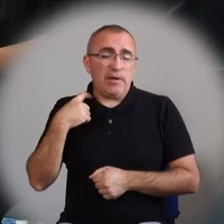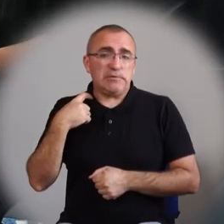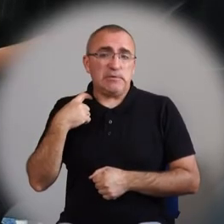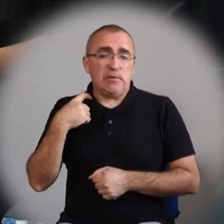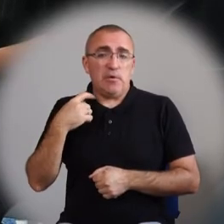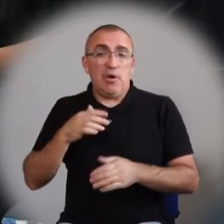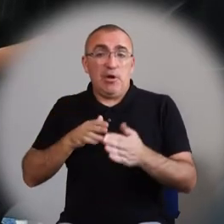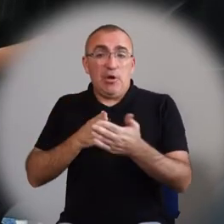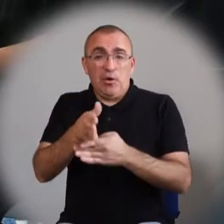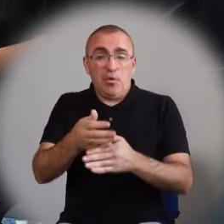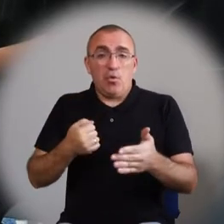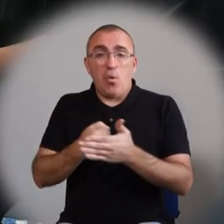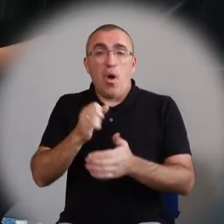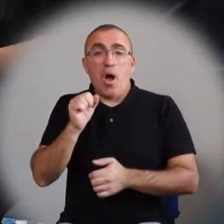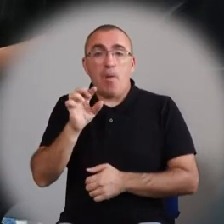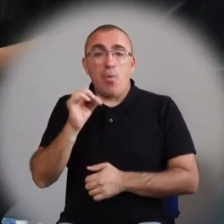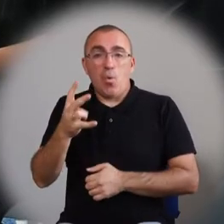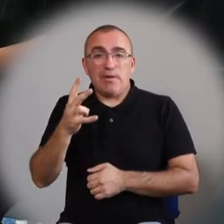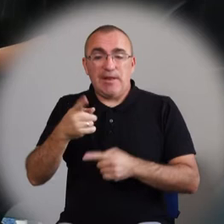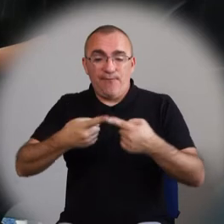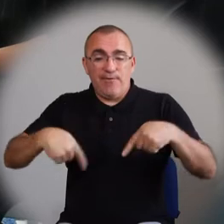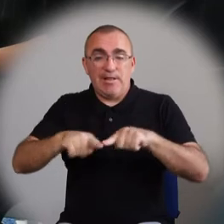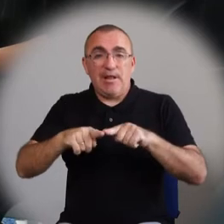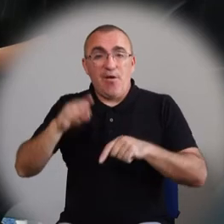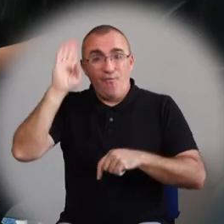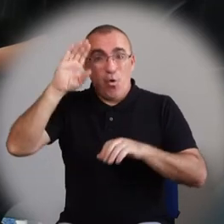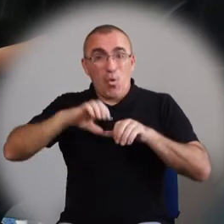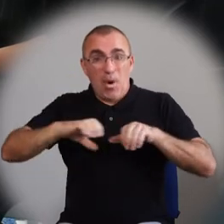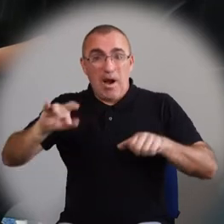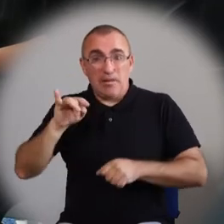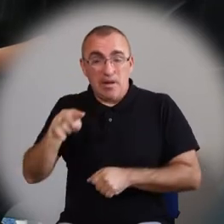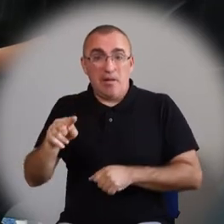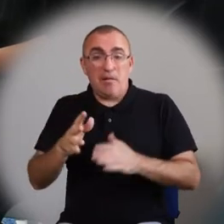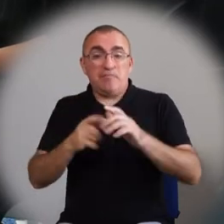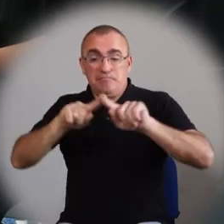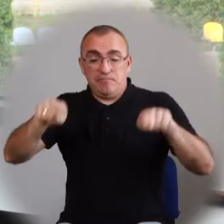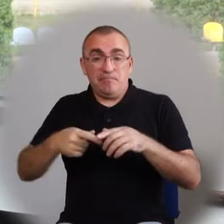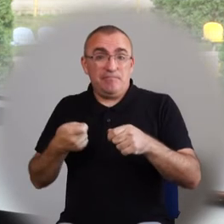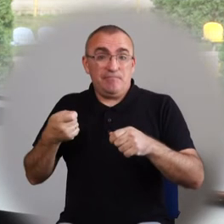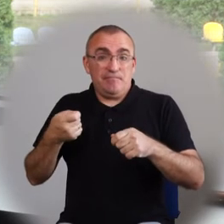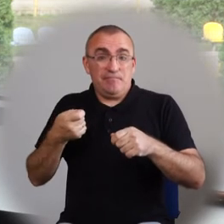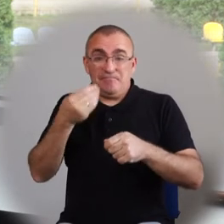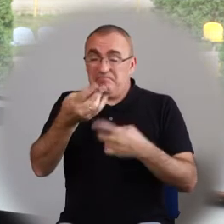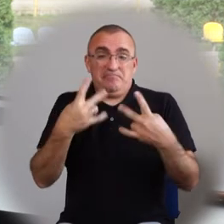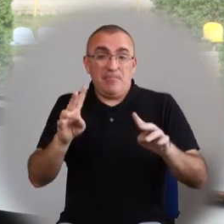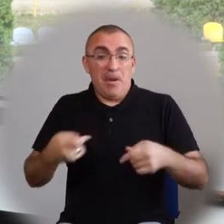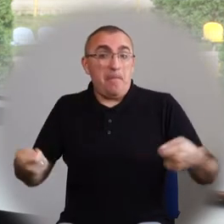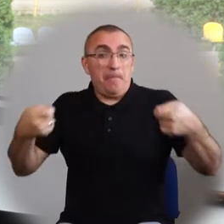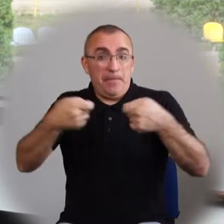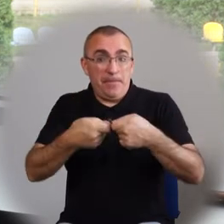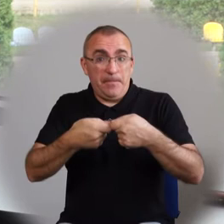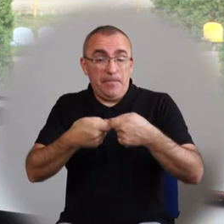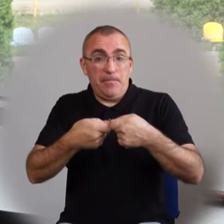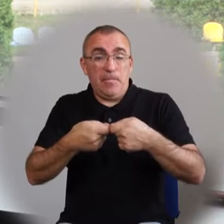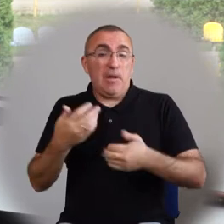мешканцям Кропивницького, ідучи до абонвідділу водоканалу, теж нести таку довідку, оскільки таке підключення